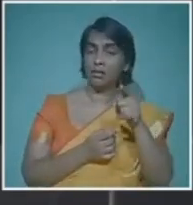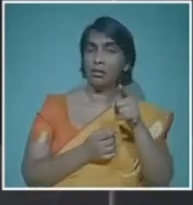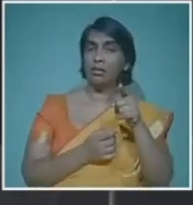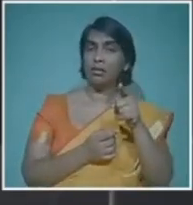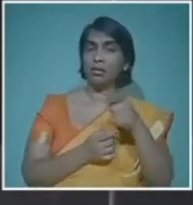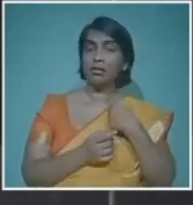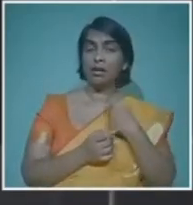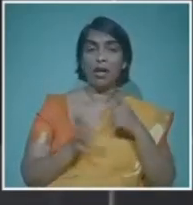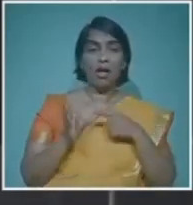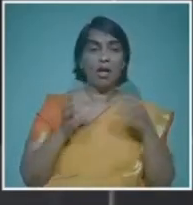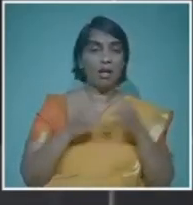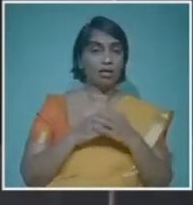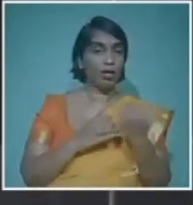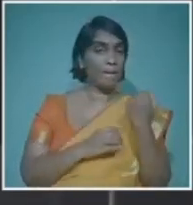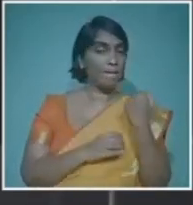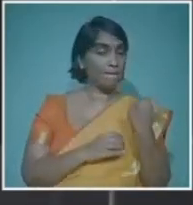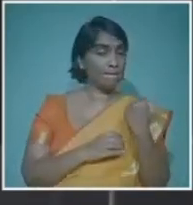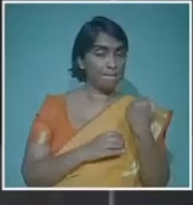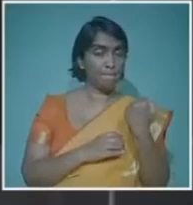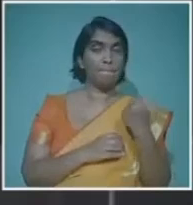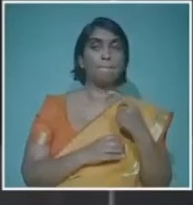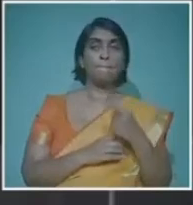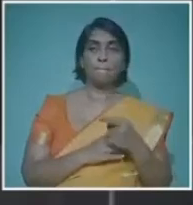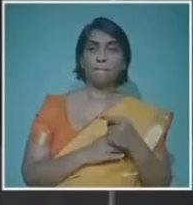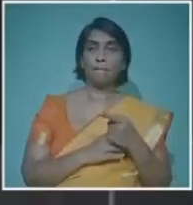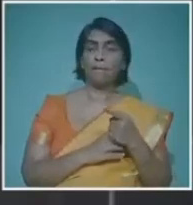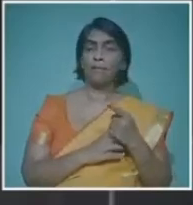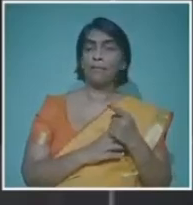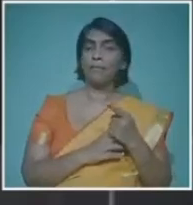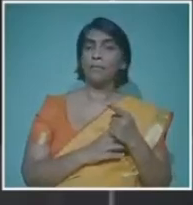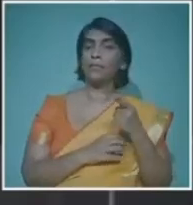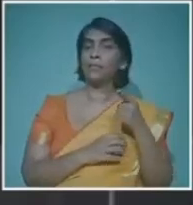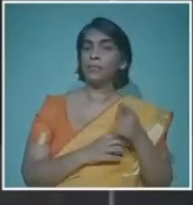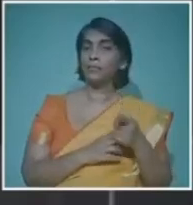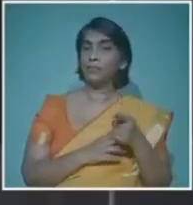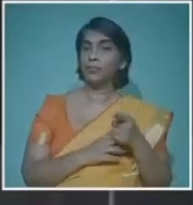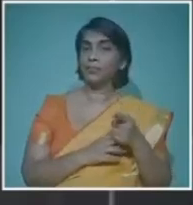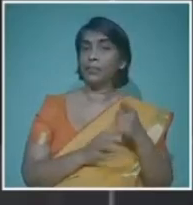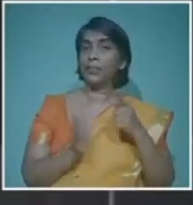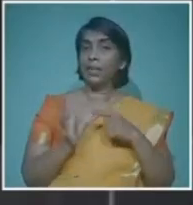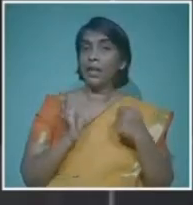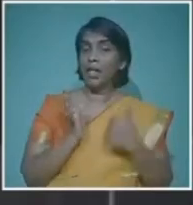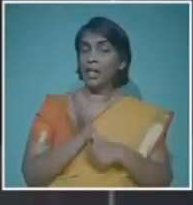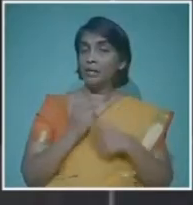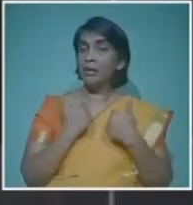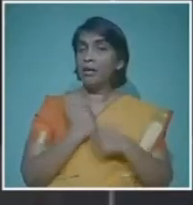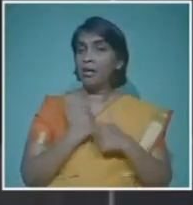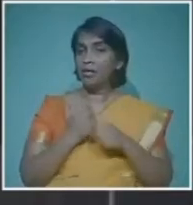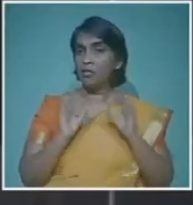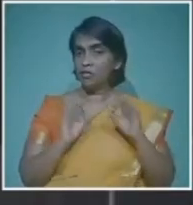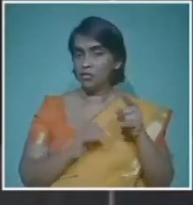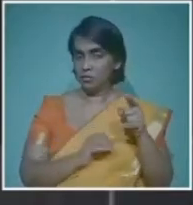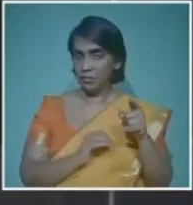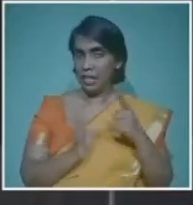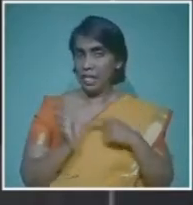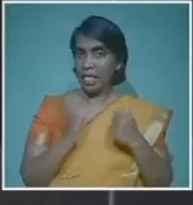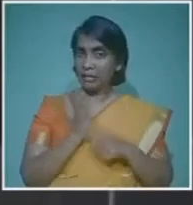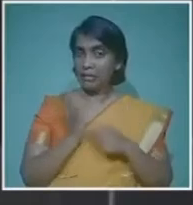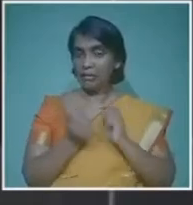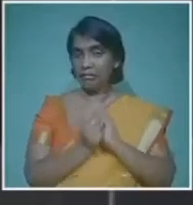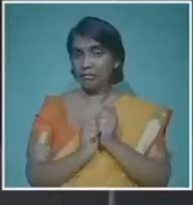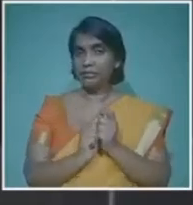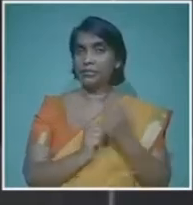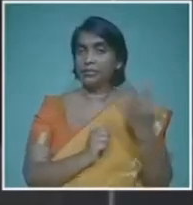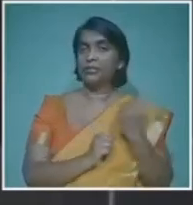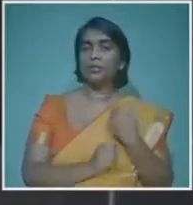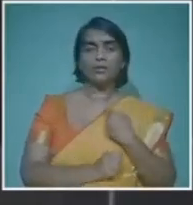ඔබතුමාගේ අධිකාරී බලයේ යටතට ගන්න මේ එමෙ ඇක්ට් එක එමෙන් කරන්න ඔබතුමා සූදානම් වෙනවා